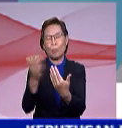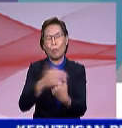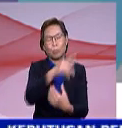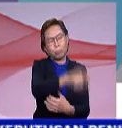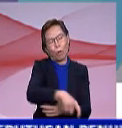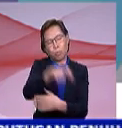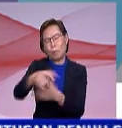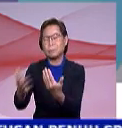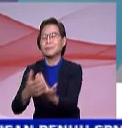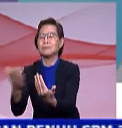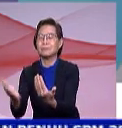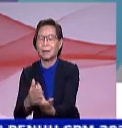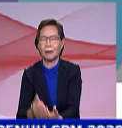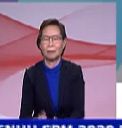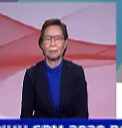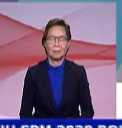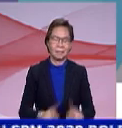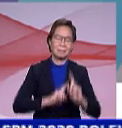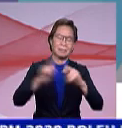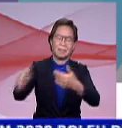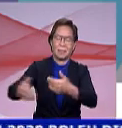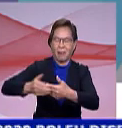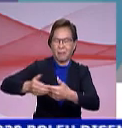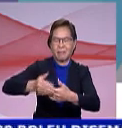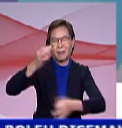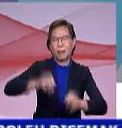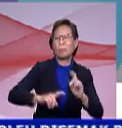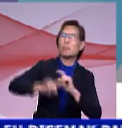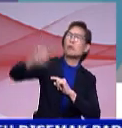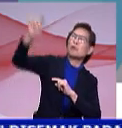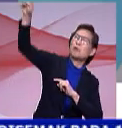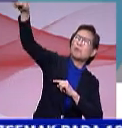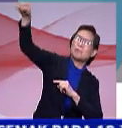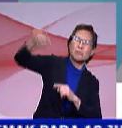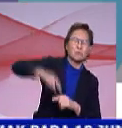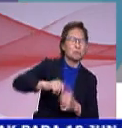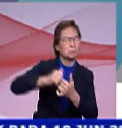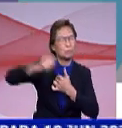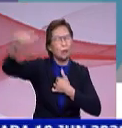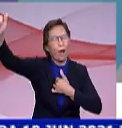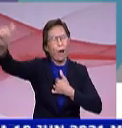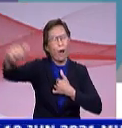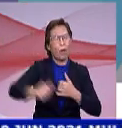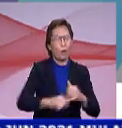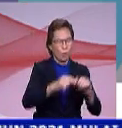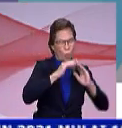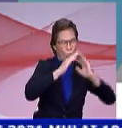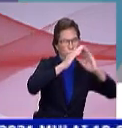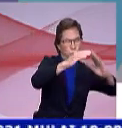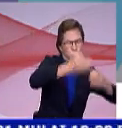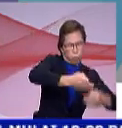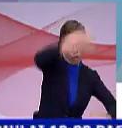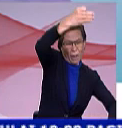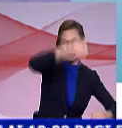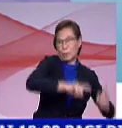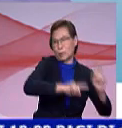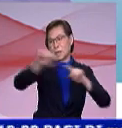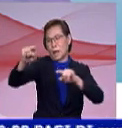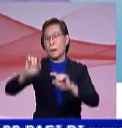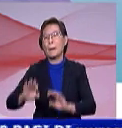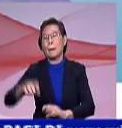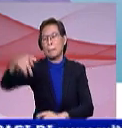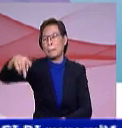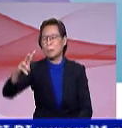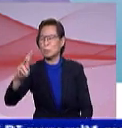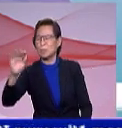penduduk-penduduk setempat, kan. Pergi tak jauh, kalau tidak jauh jugalah daripada kawasan perumahan ni nak pergi ke PWTC. Bagi